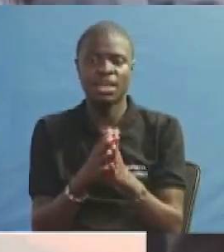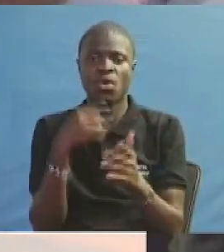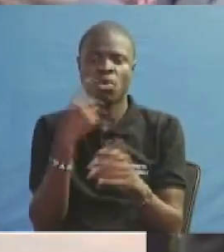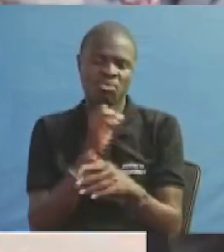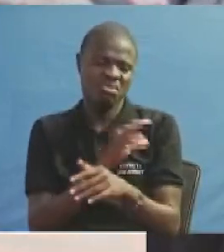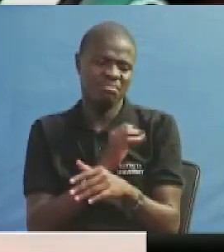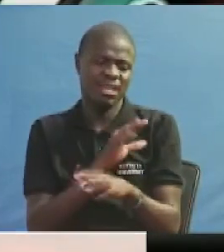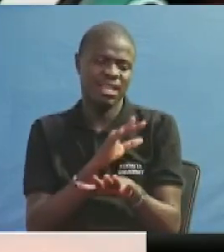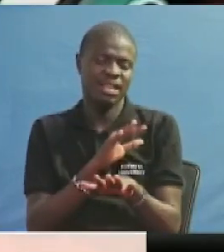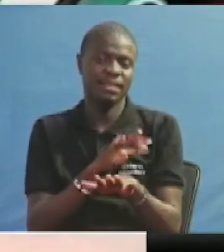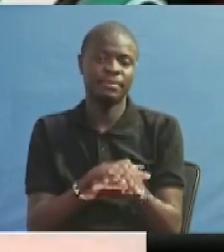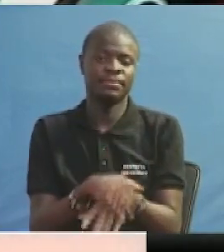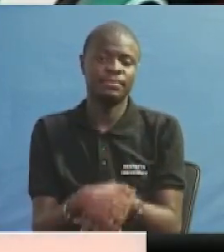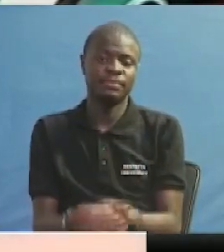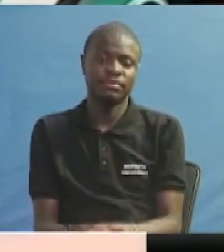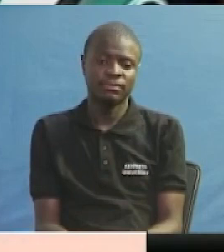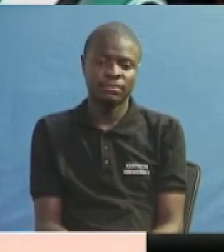mswada wa fedha.